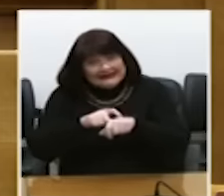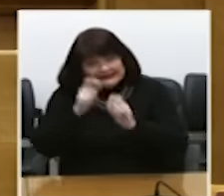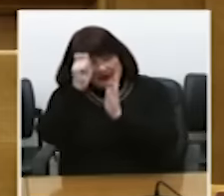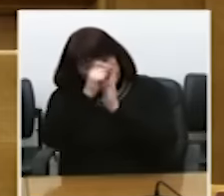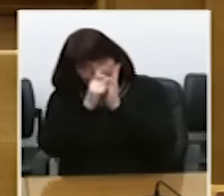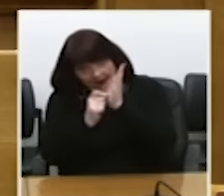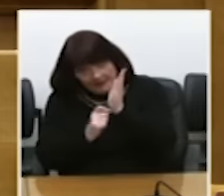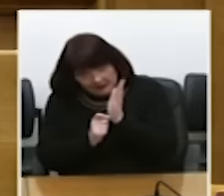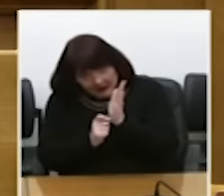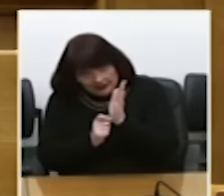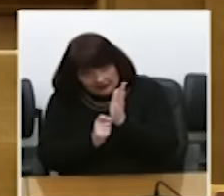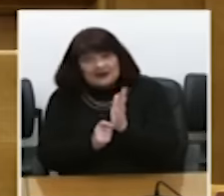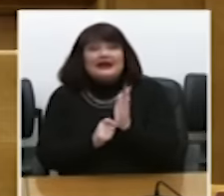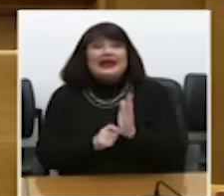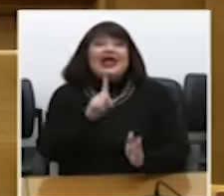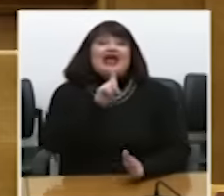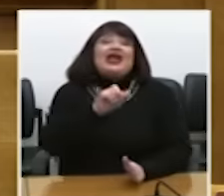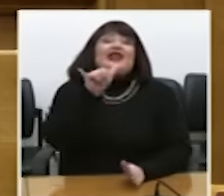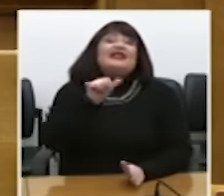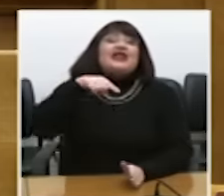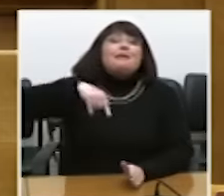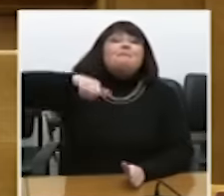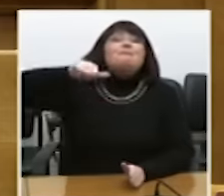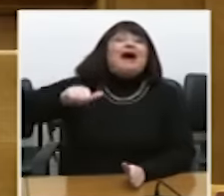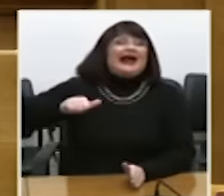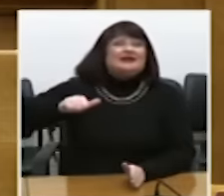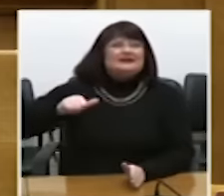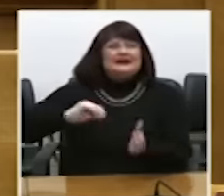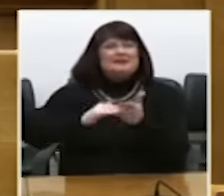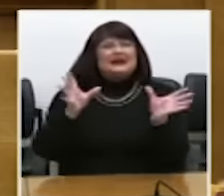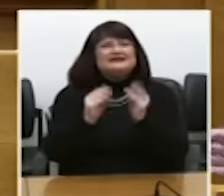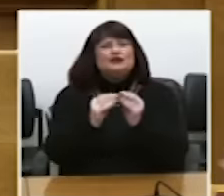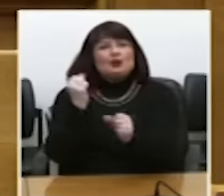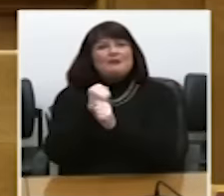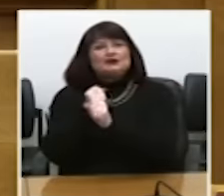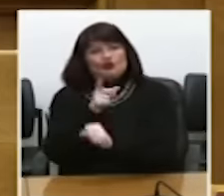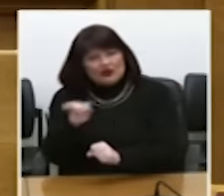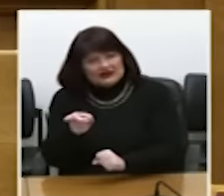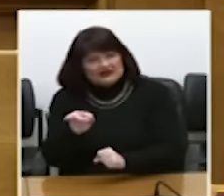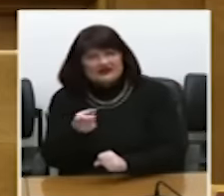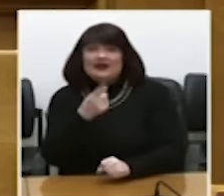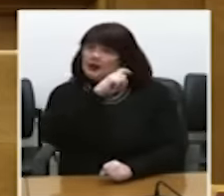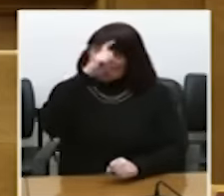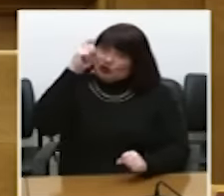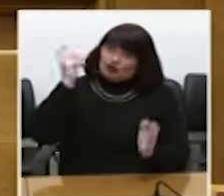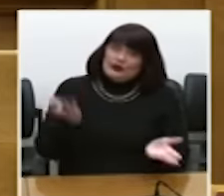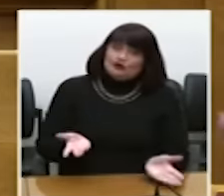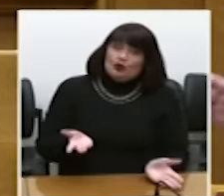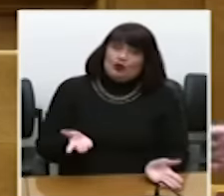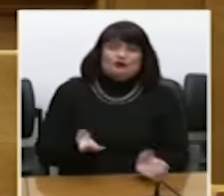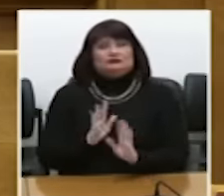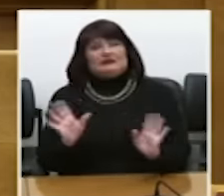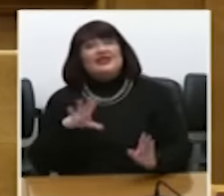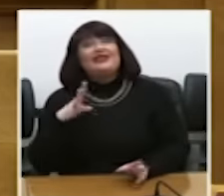Δημόσιας Υπηρεσίας Απασχόλησης. Τόσο δύσκολο ήταν? Καθόλου. Απλά δεν θέλατε